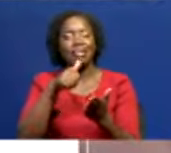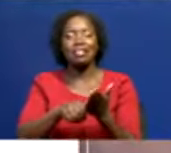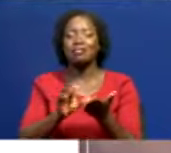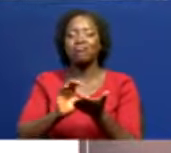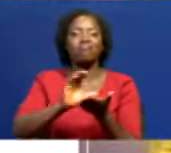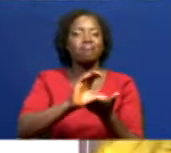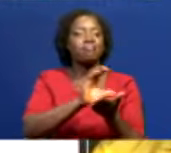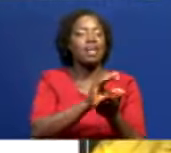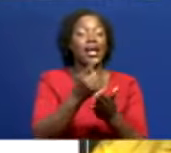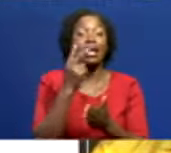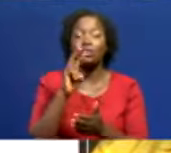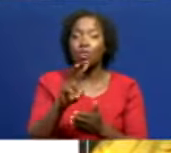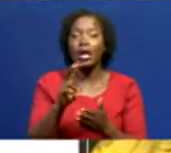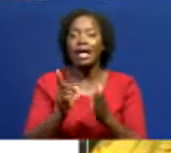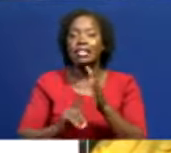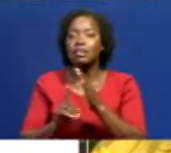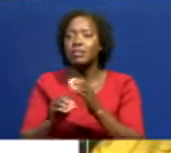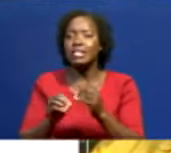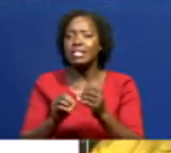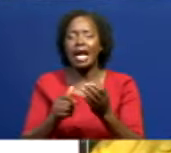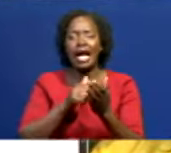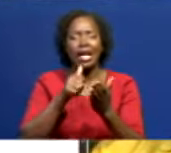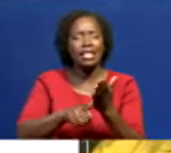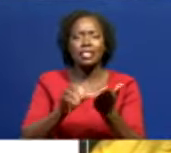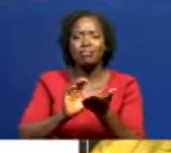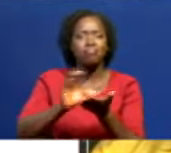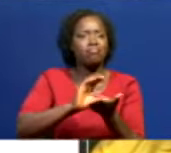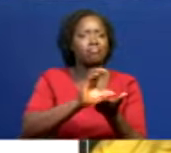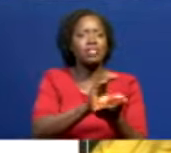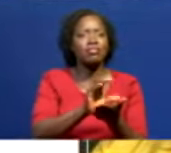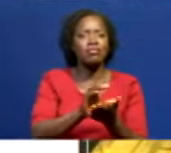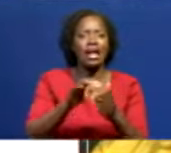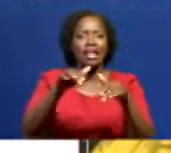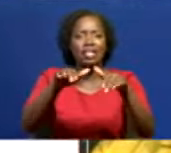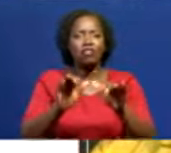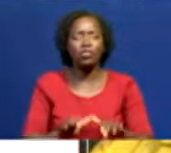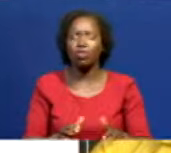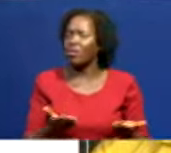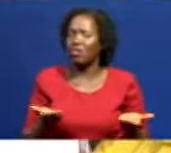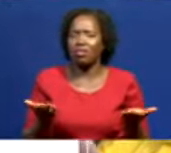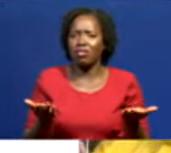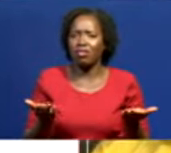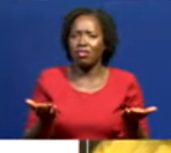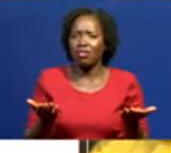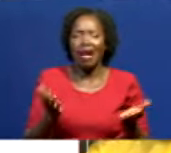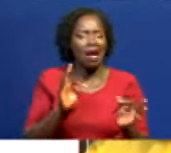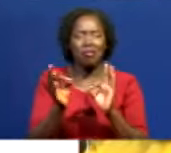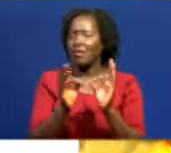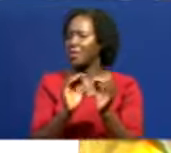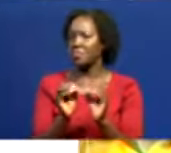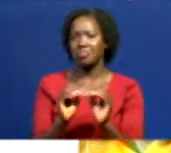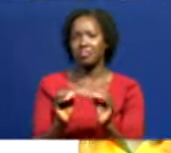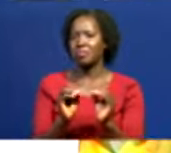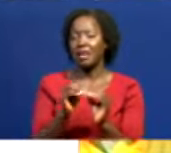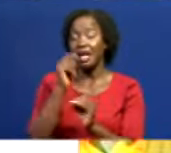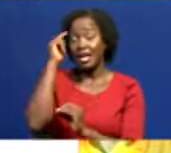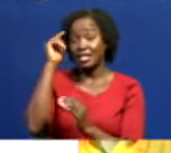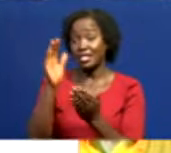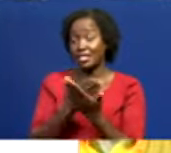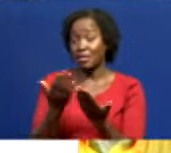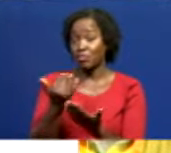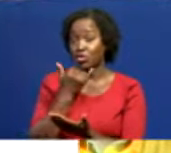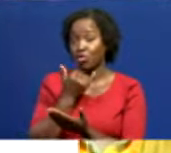saw the minister dishing out letters kwa funeral. It's unfair. I think there is something